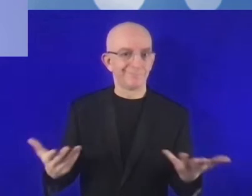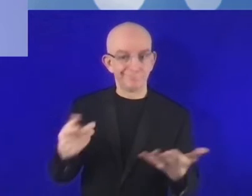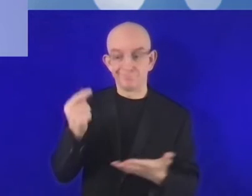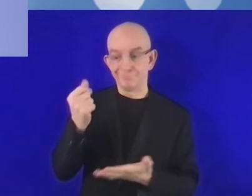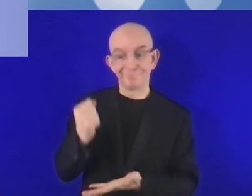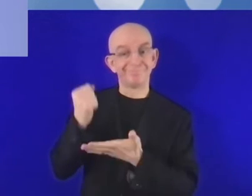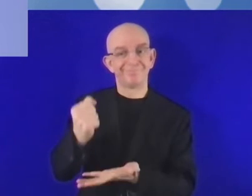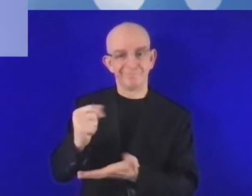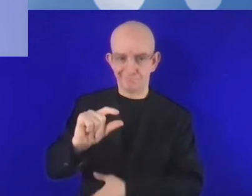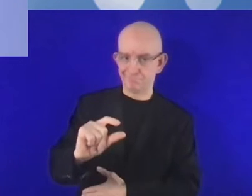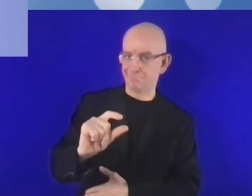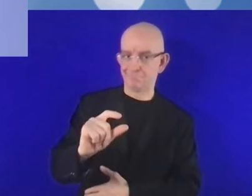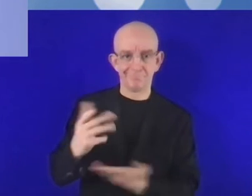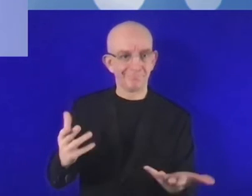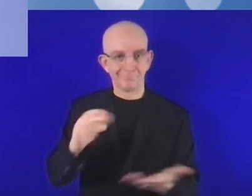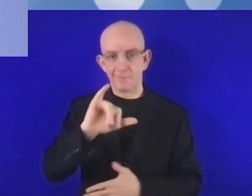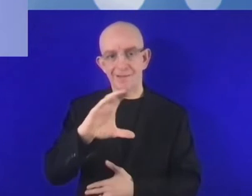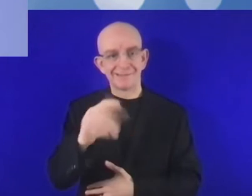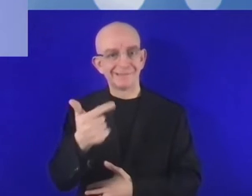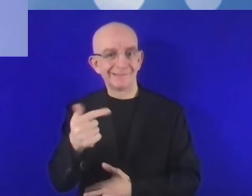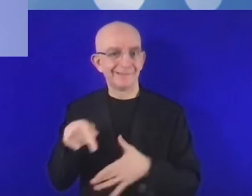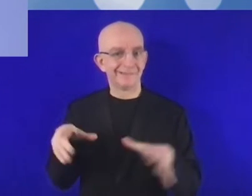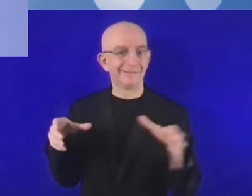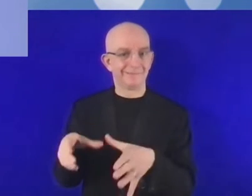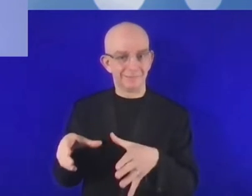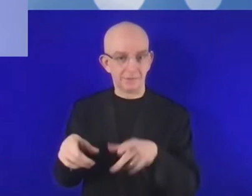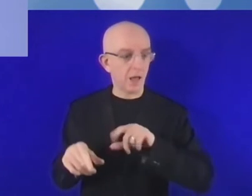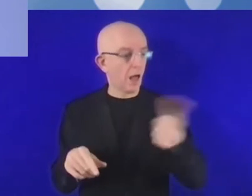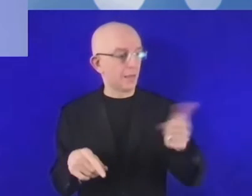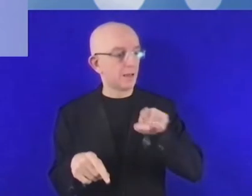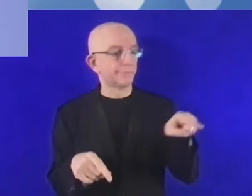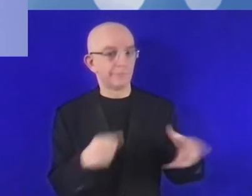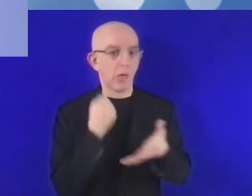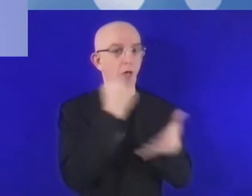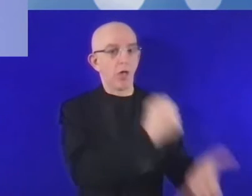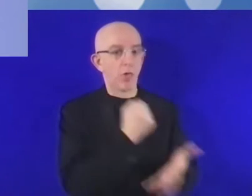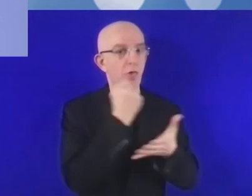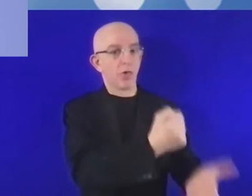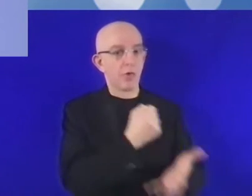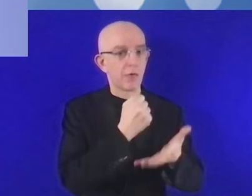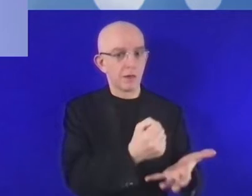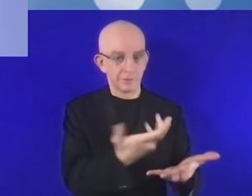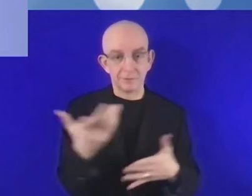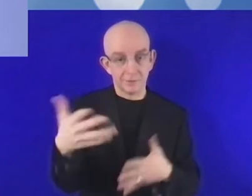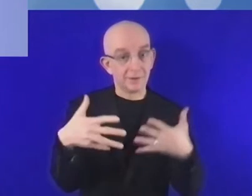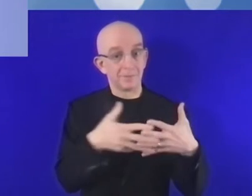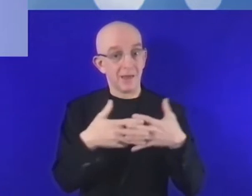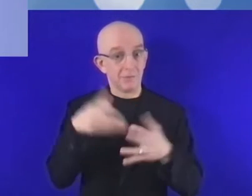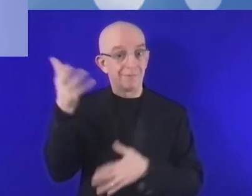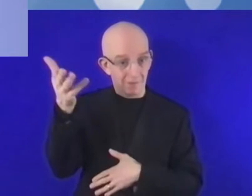устойчивое развитие. Одновременно цифровая трансформация требует огромных